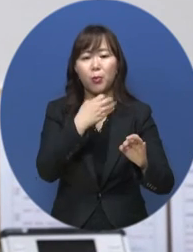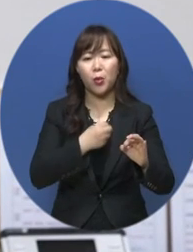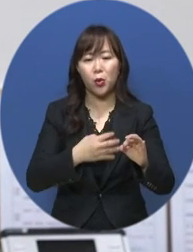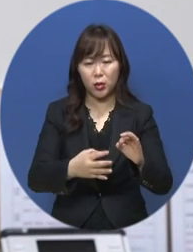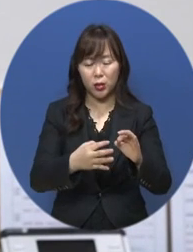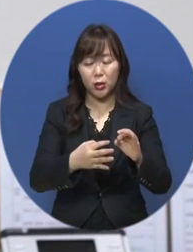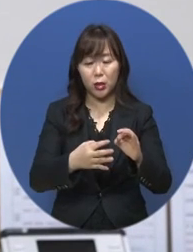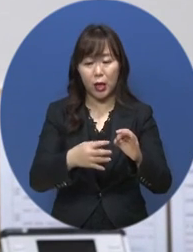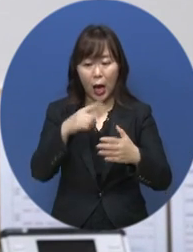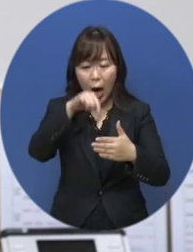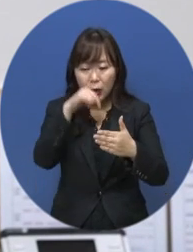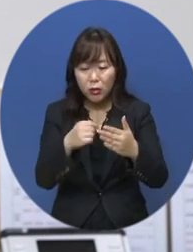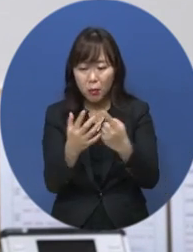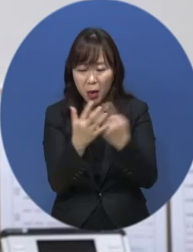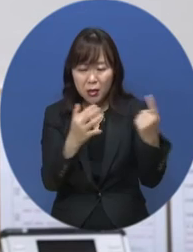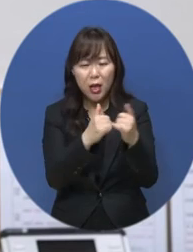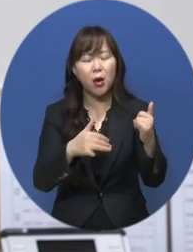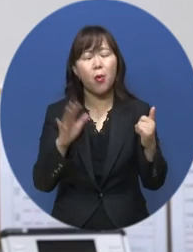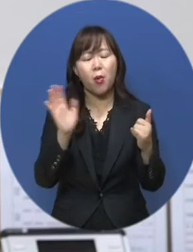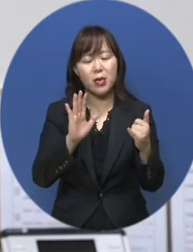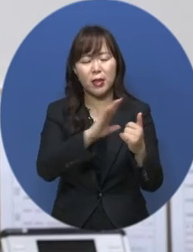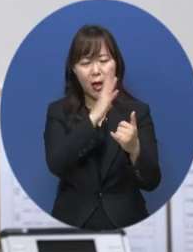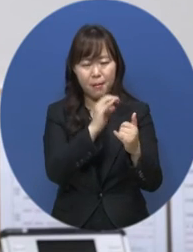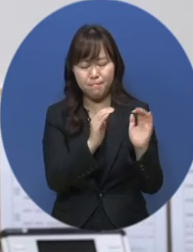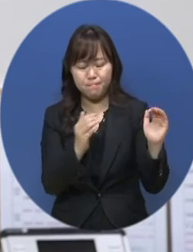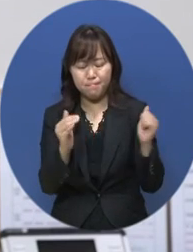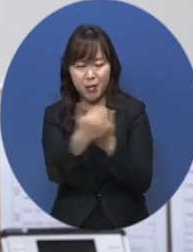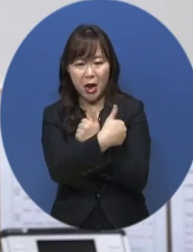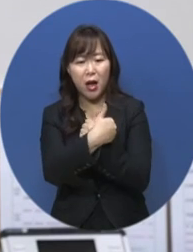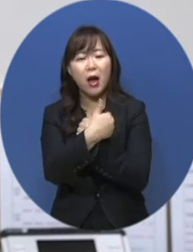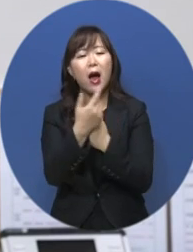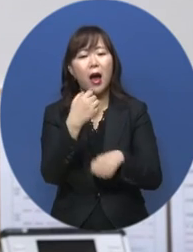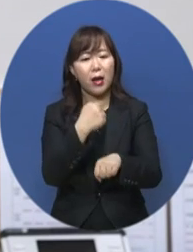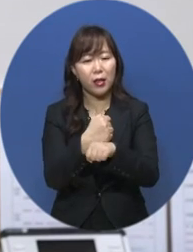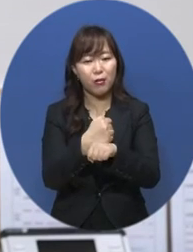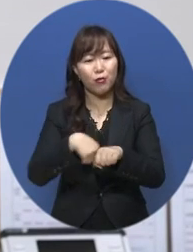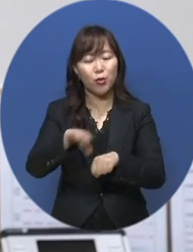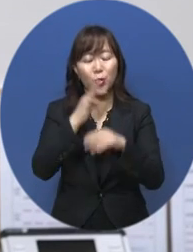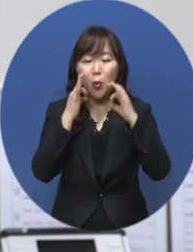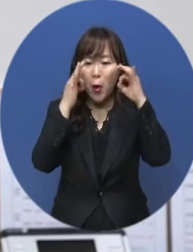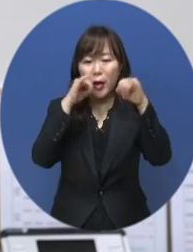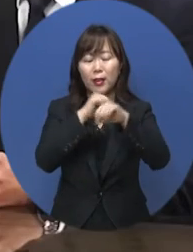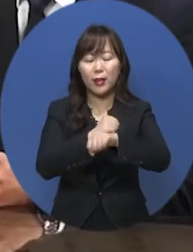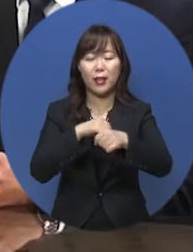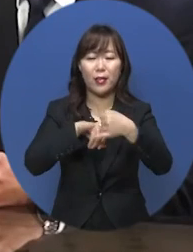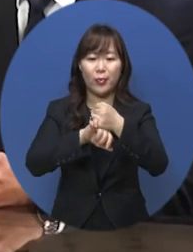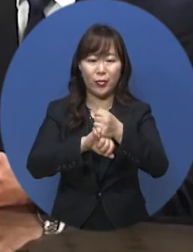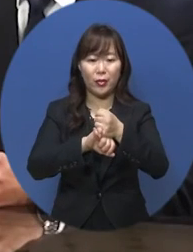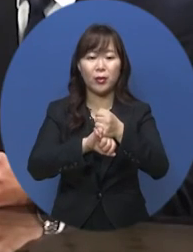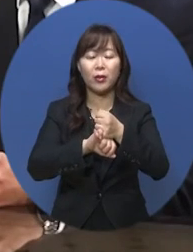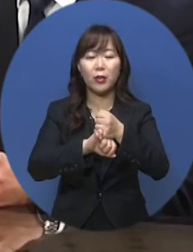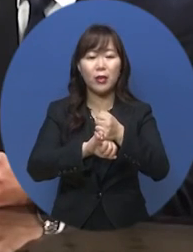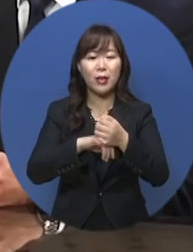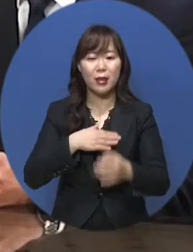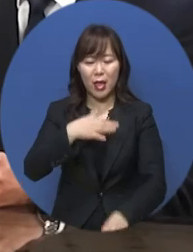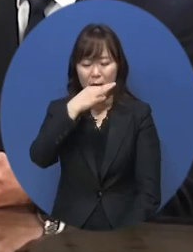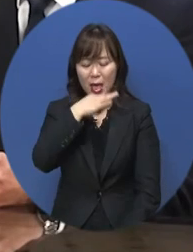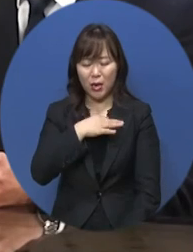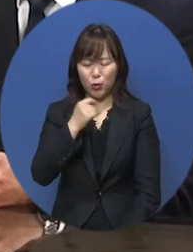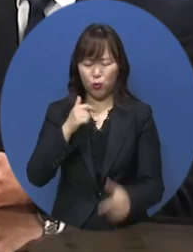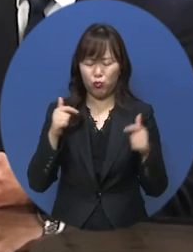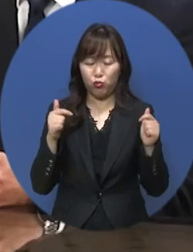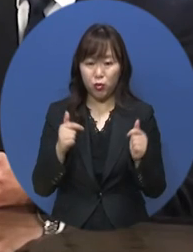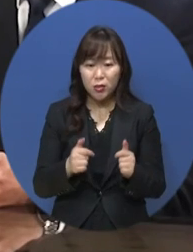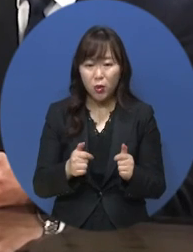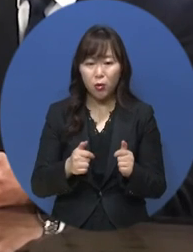복지로부터 소외되는 사람이 없도록 저희 정읍시도 최선의 노력을 다하겠다는 약속을 드리고요. 내 이익을 좀